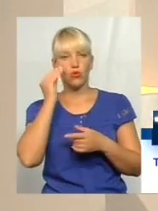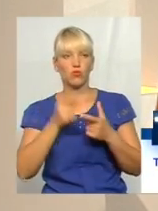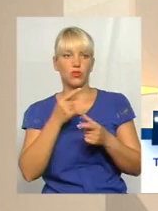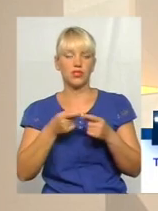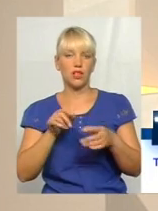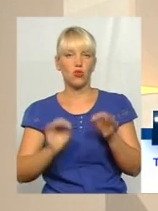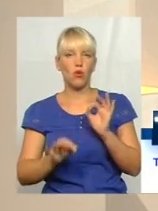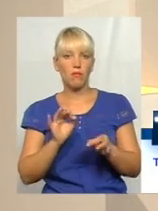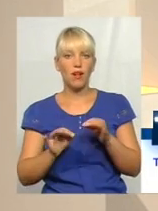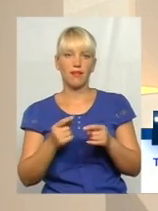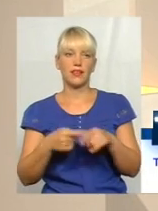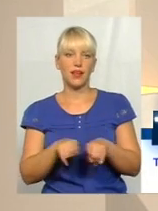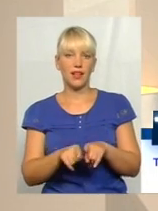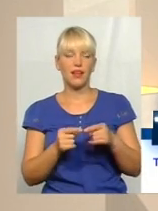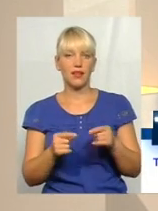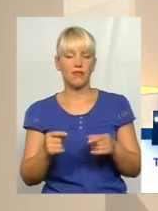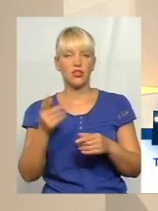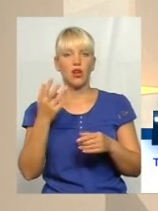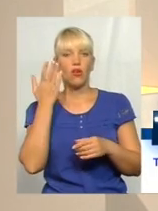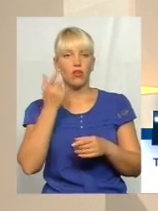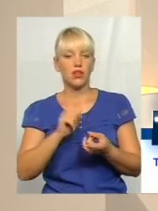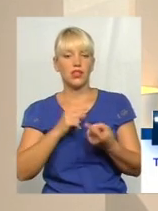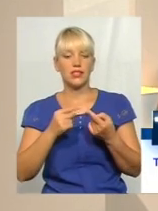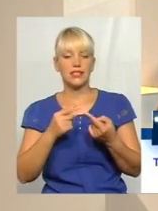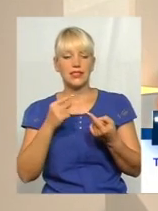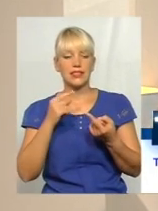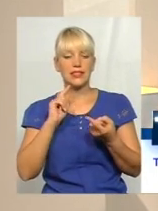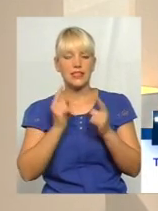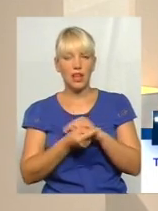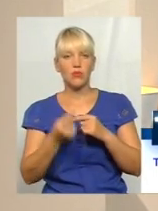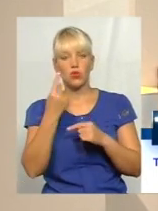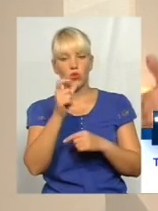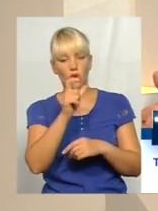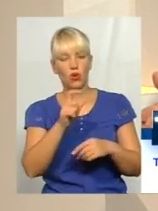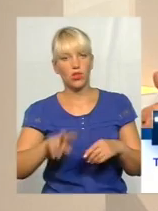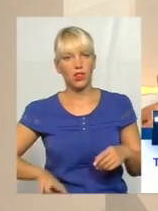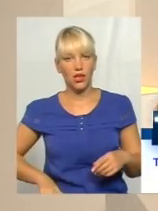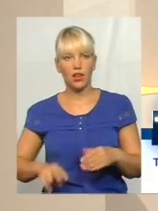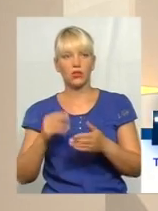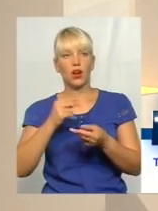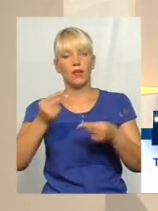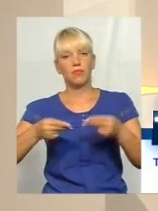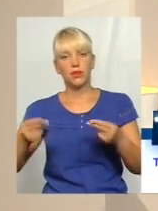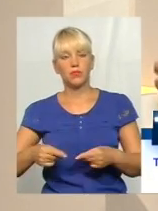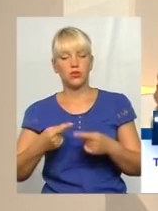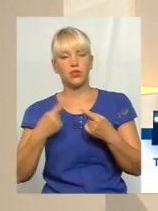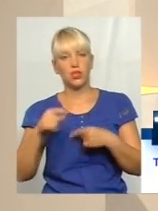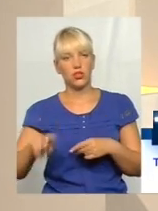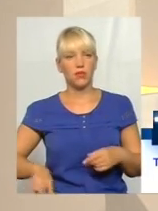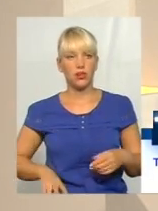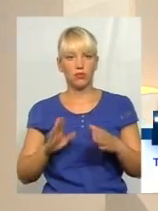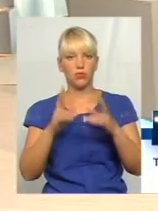явище коли замість одного директора в Ко якого закінчується контракт підписують з іншим директором Отже Будемо